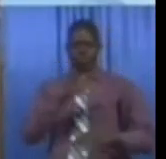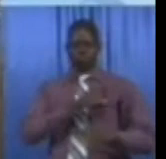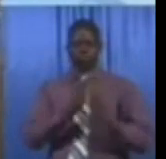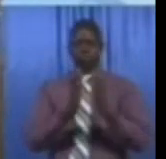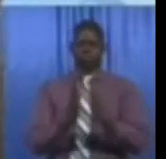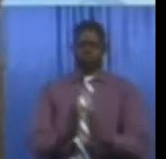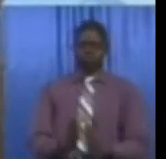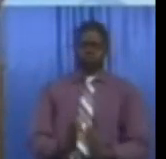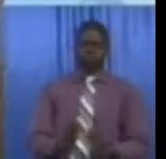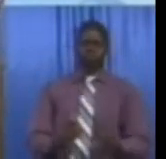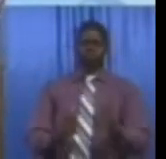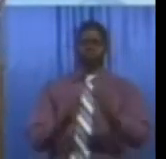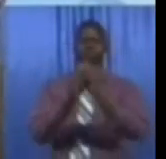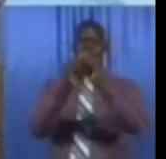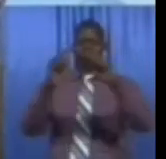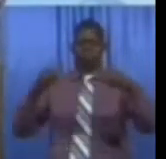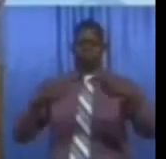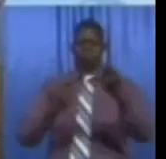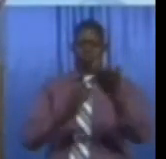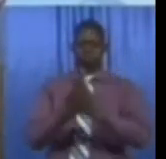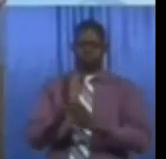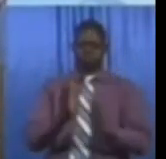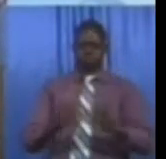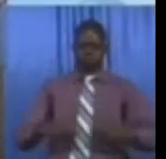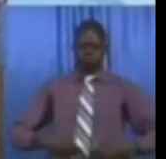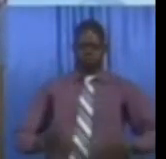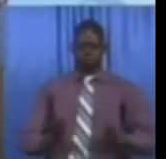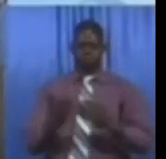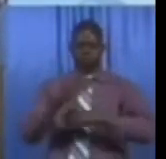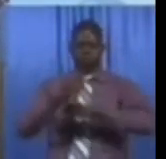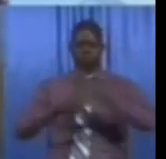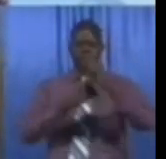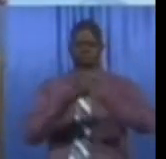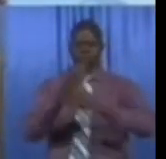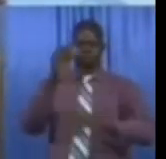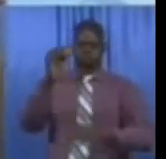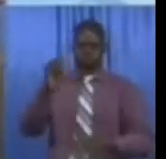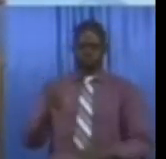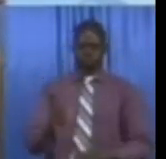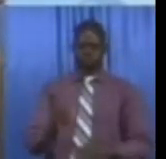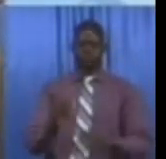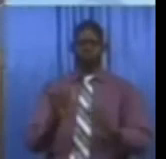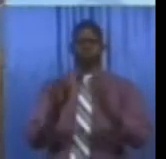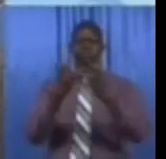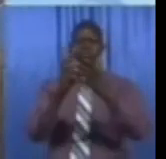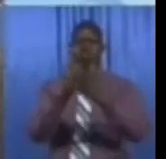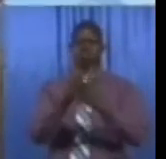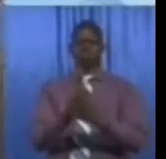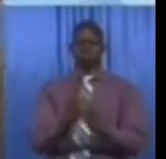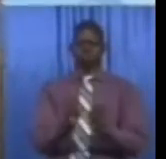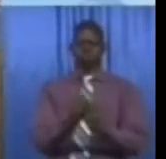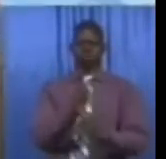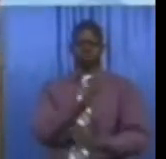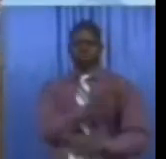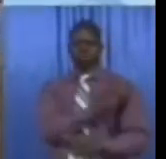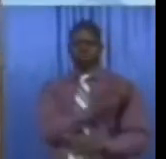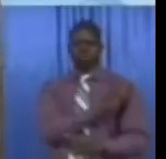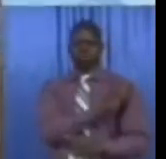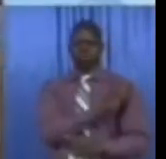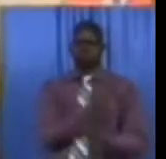c'est le pari réussi par la jeune chambre internationale Ouaga Elite. Le compte-rendu, justement, avec Abdoul Rasmane